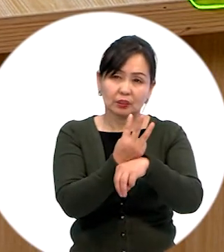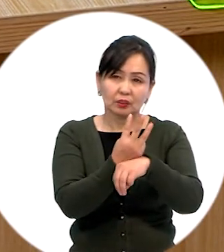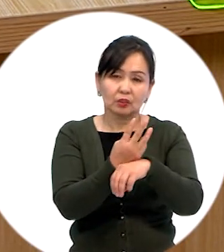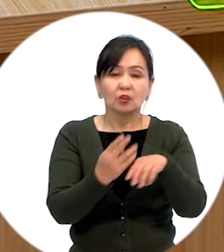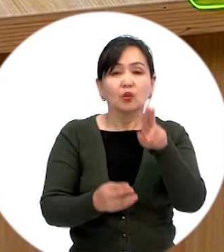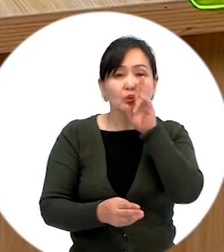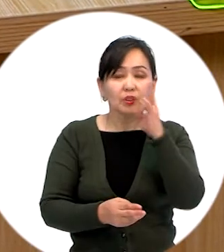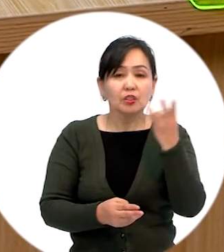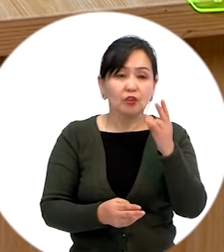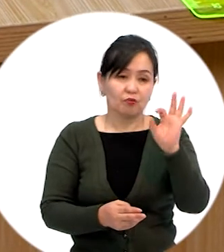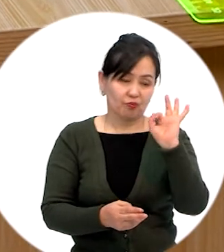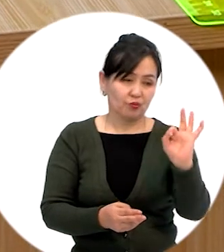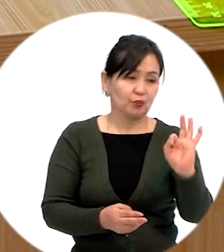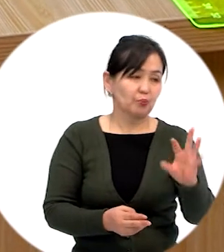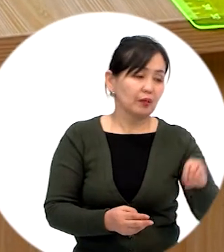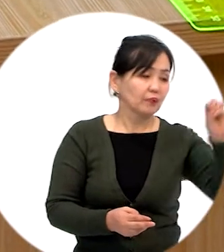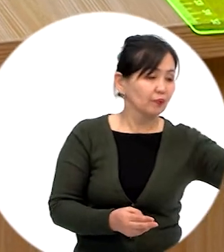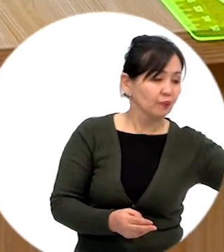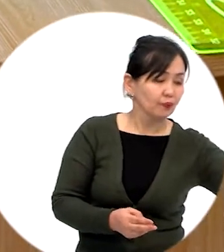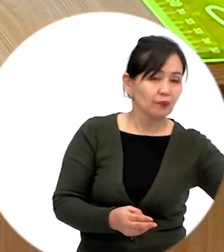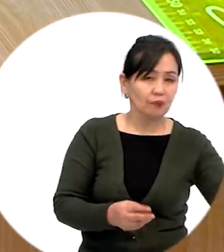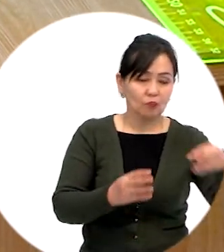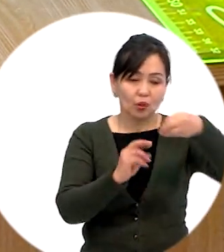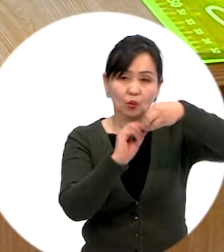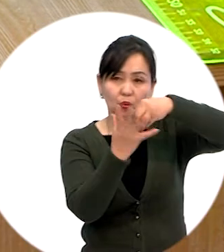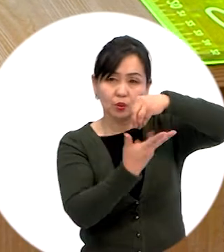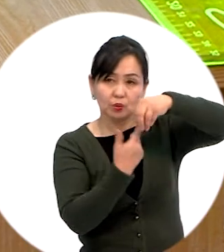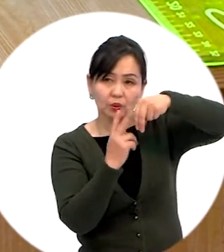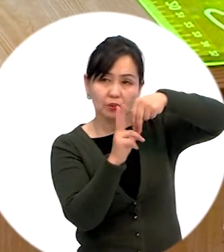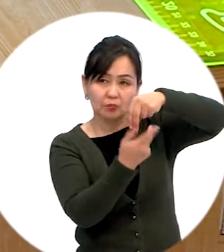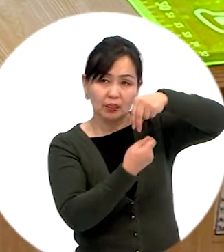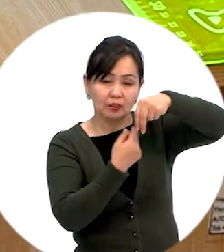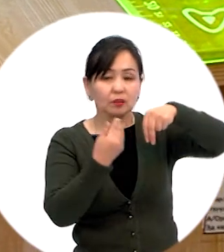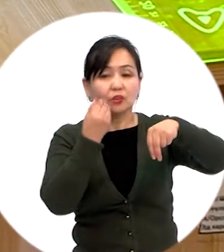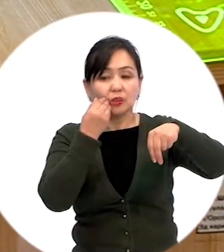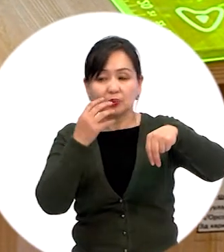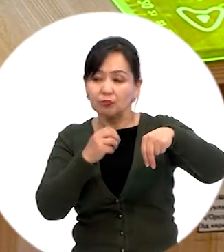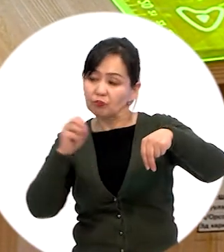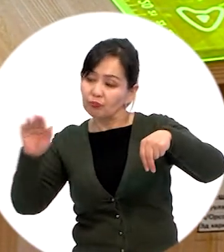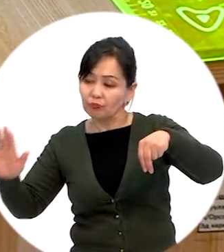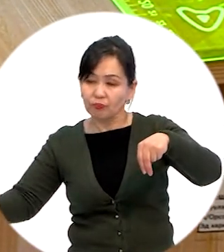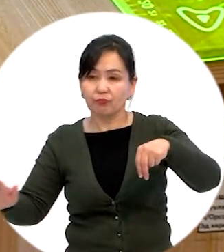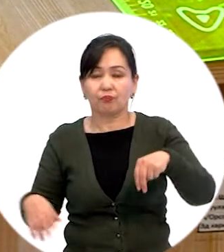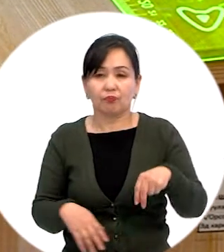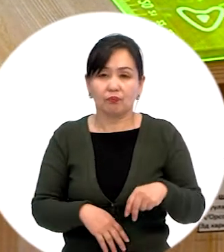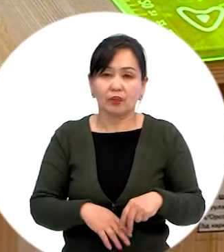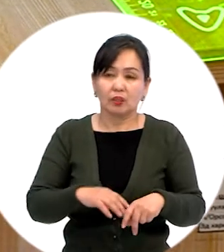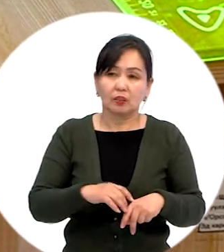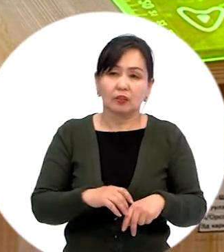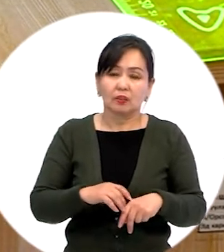Манжин. Хүнсний ногоо зүв байна. За усан үзэм маань жимс байх